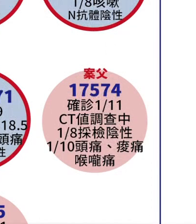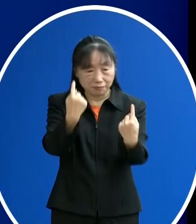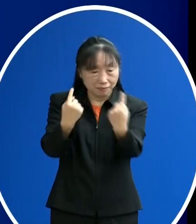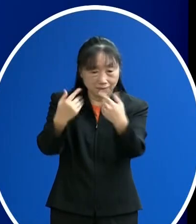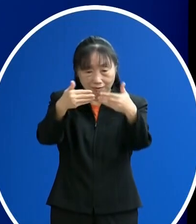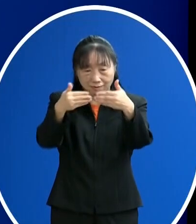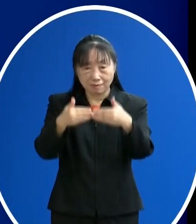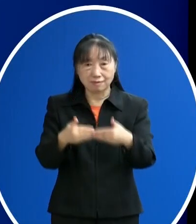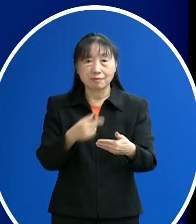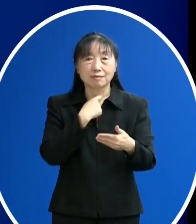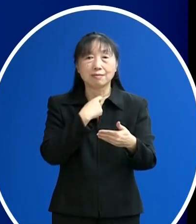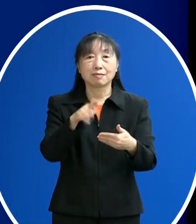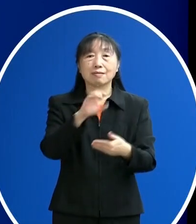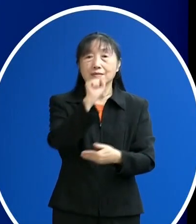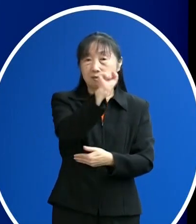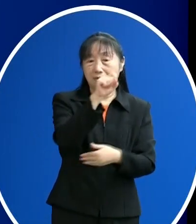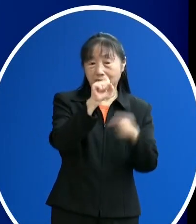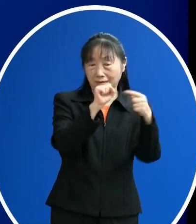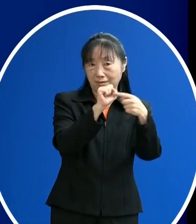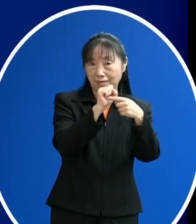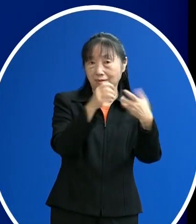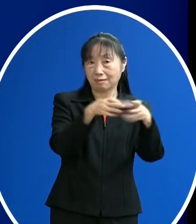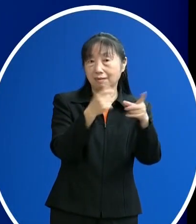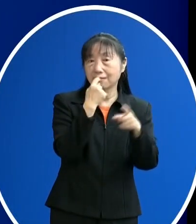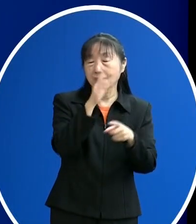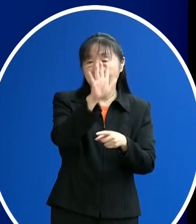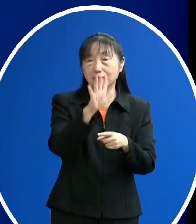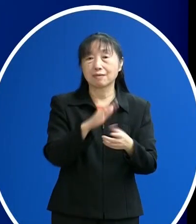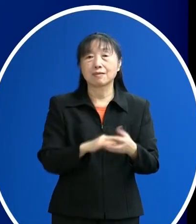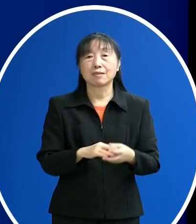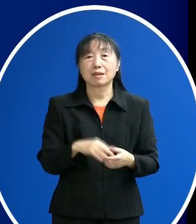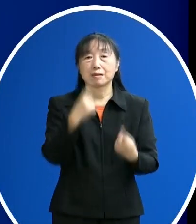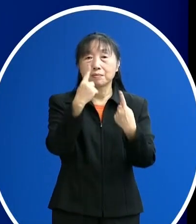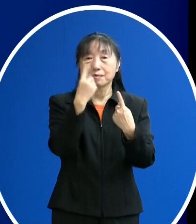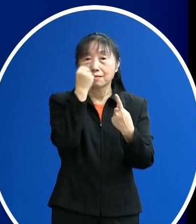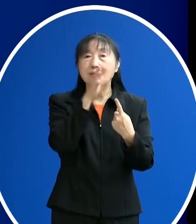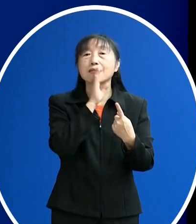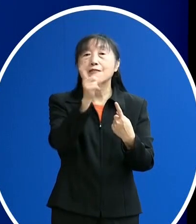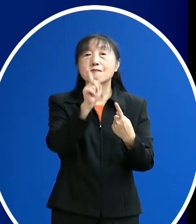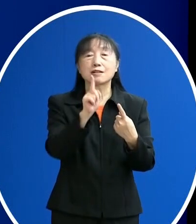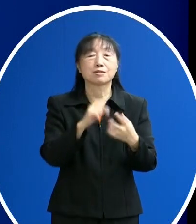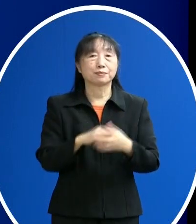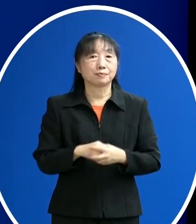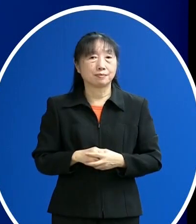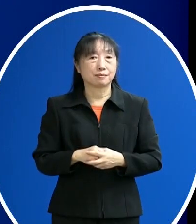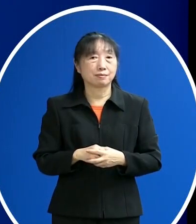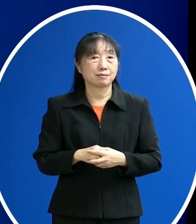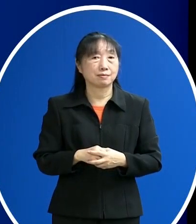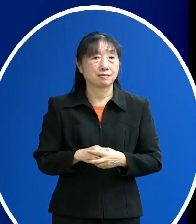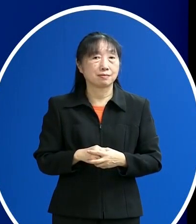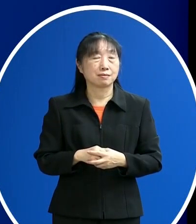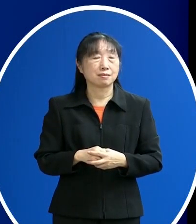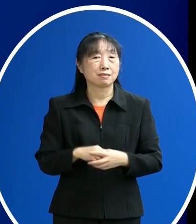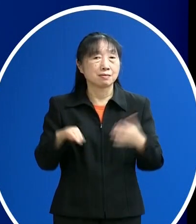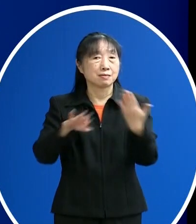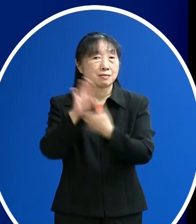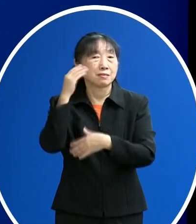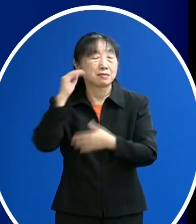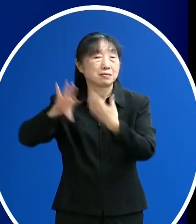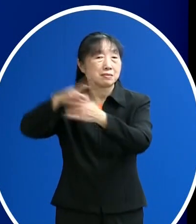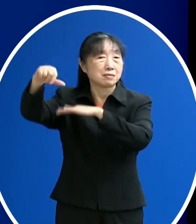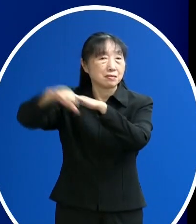哈。它这个S 蛋白的序列确实是带有一个比较特别的一个特征，是其他在这个境外移入